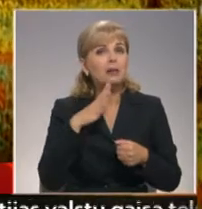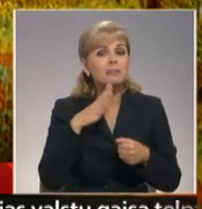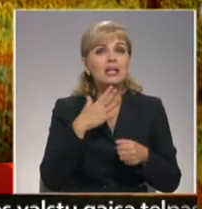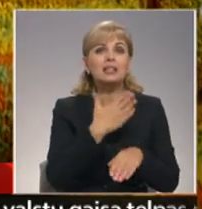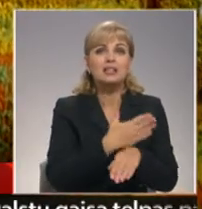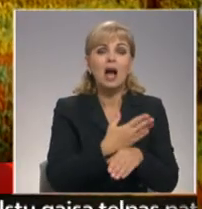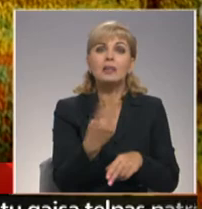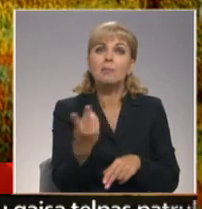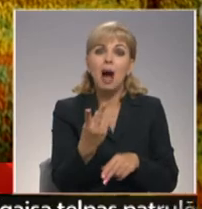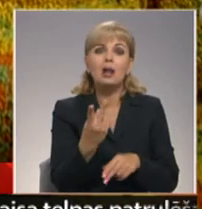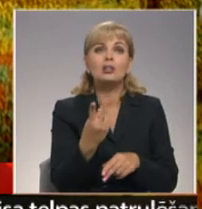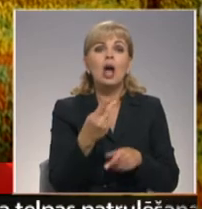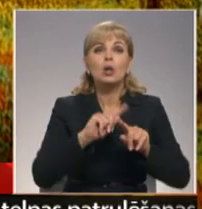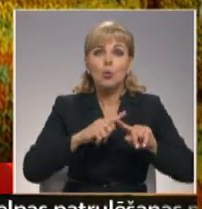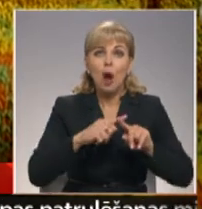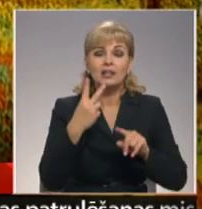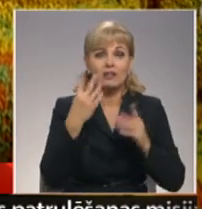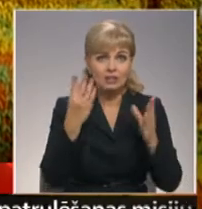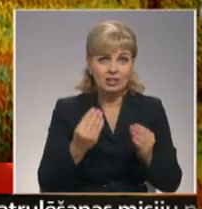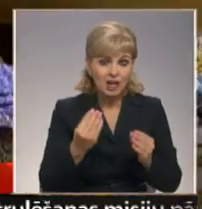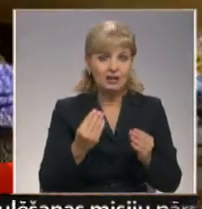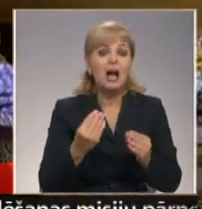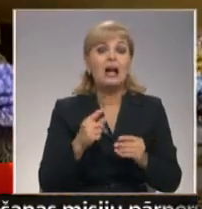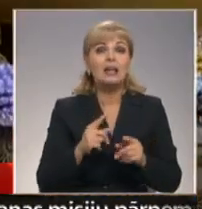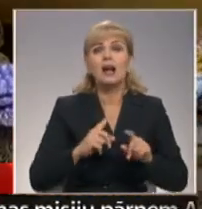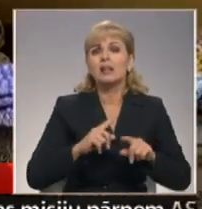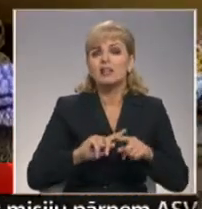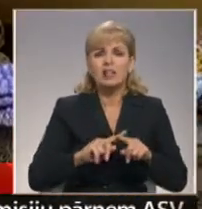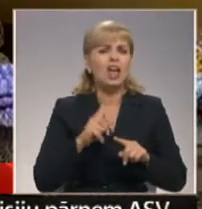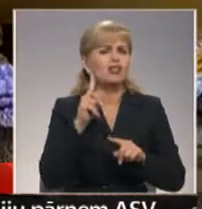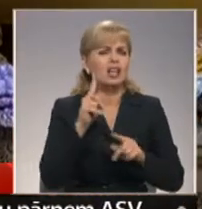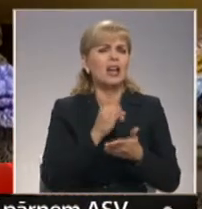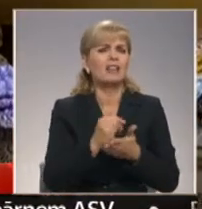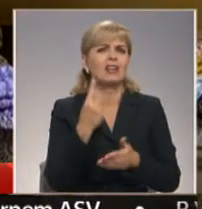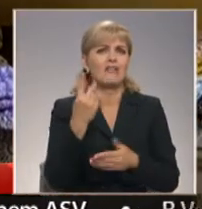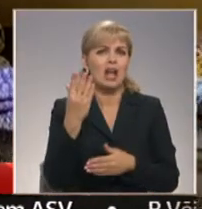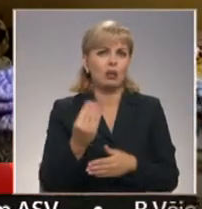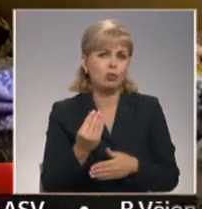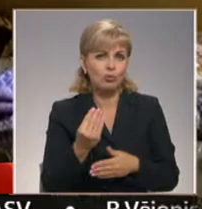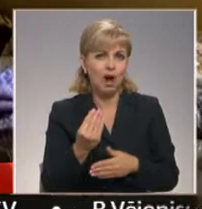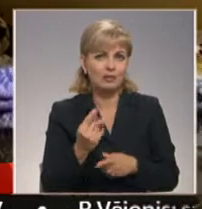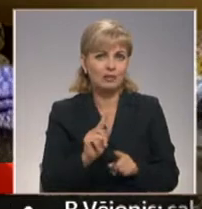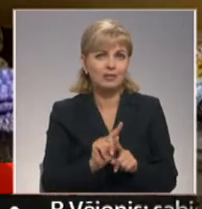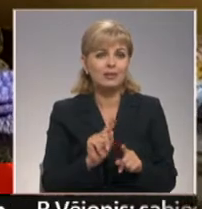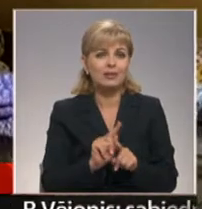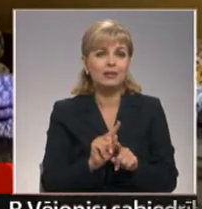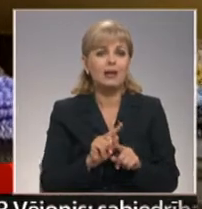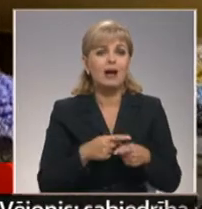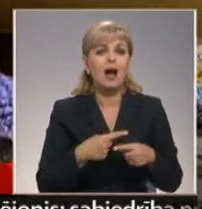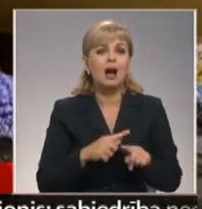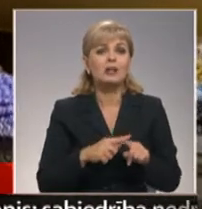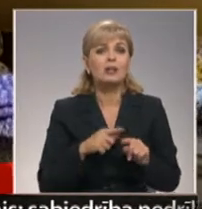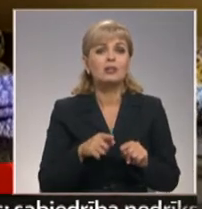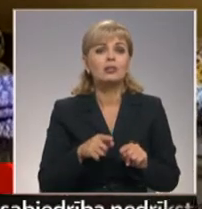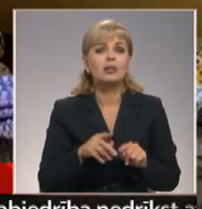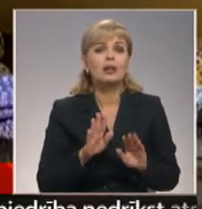pāri noadījusi divās dienās, ja sēž un tikai jāda, tad vienā. Man liekas, ka došanas prieks ir vēl lielāks nekā dišanas prieks. Tas,